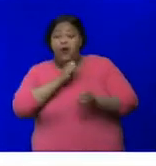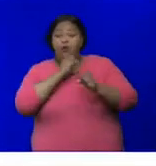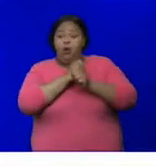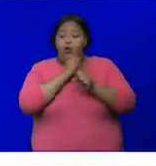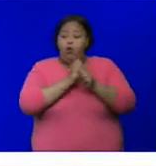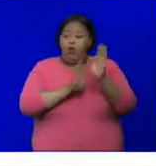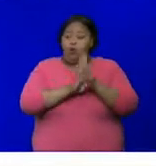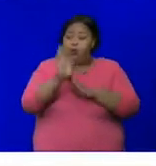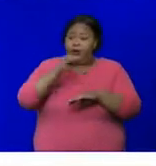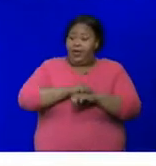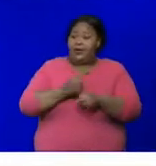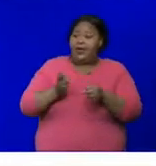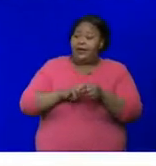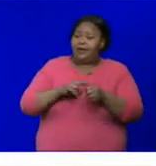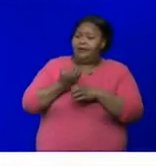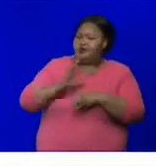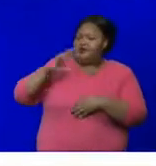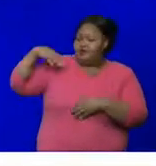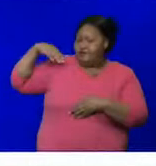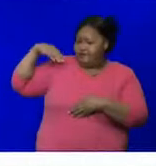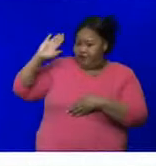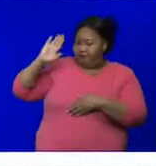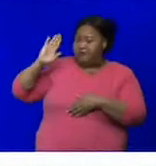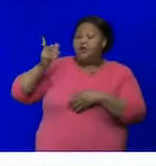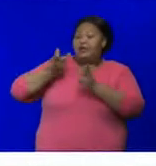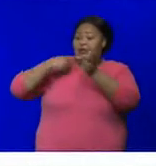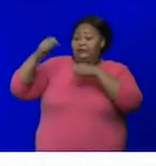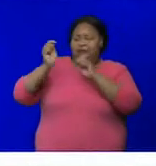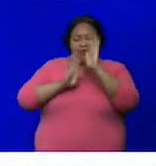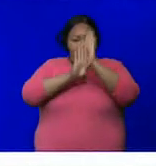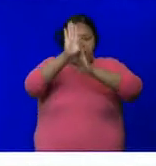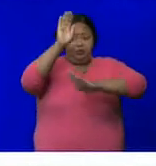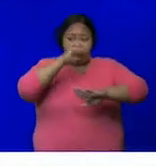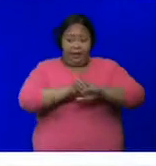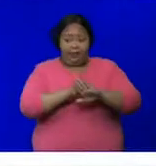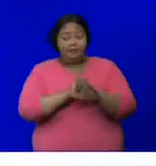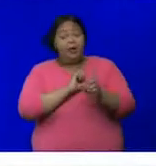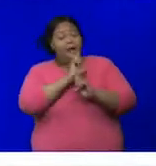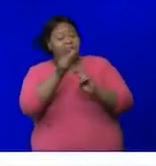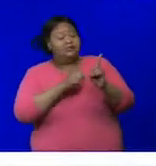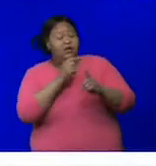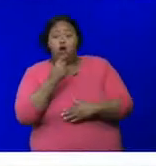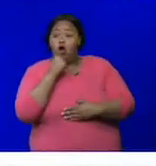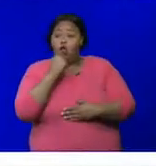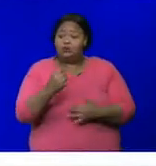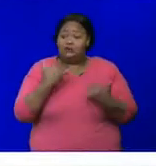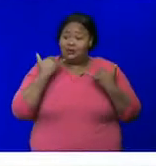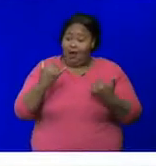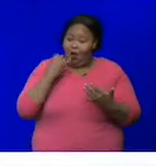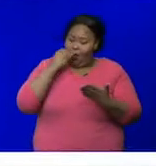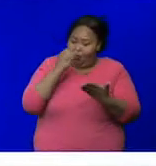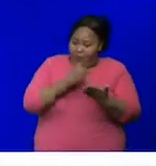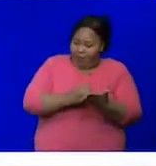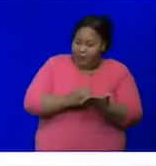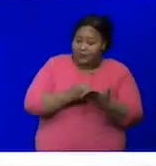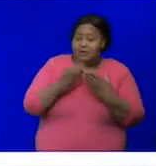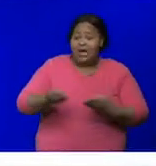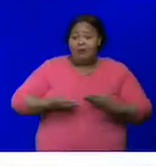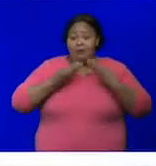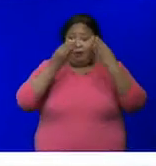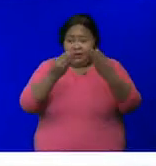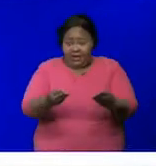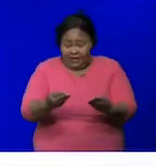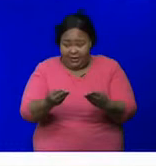ngaphandle. Indvuna seyiphendvula endlini ithi lelitiko selicalile kuniketa timvumo tekucwaninga temcebo waphansi phecelethi